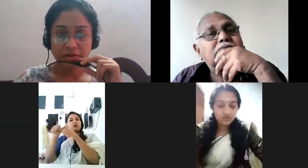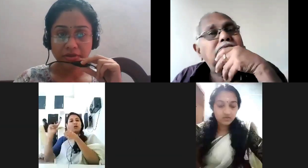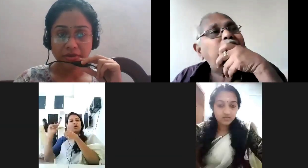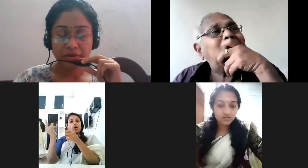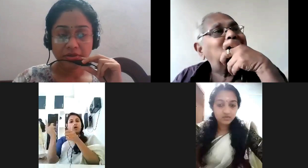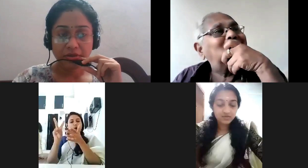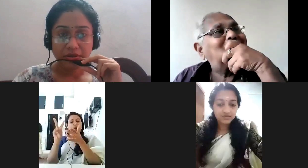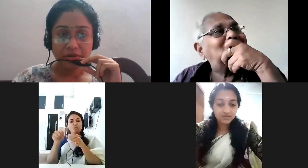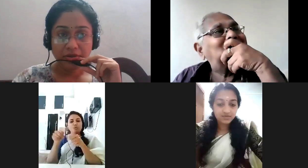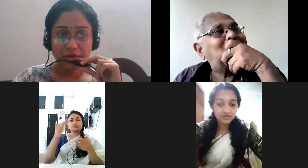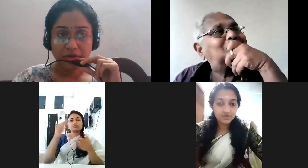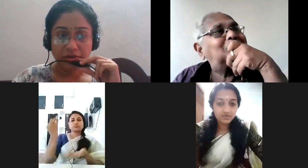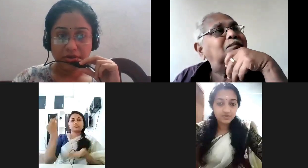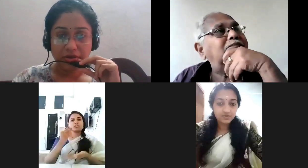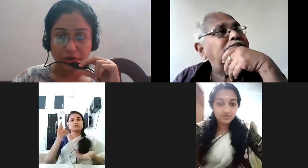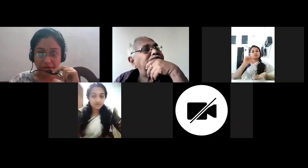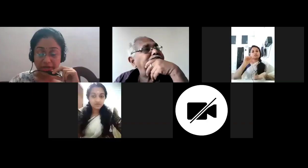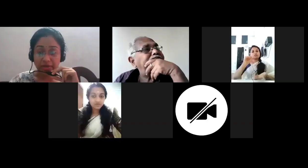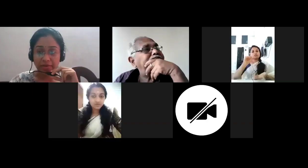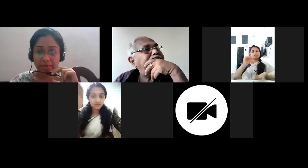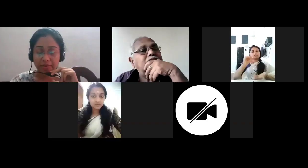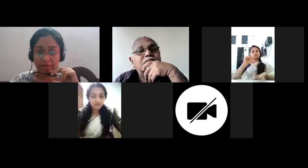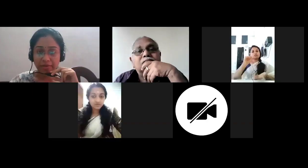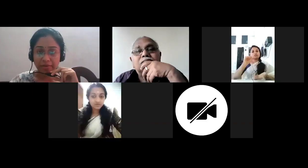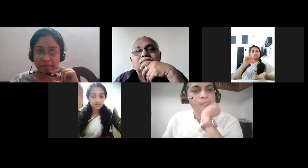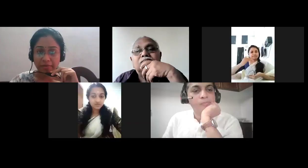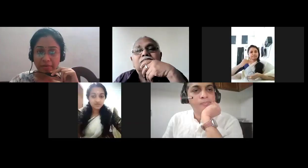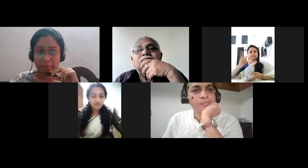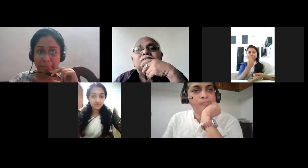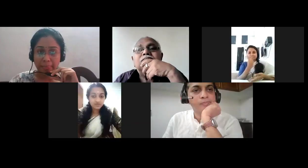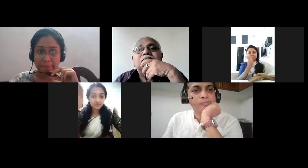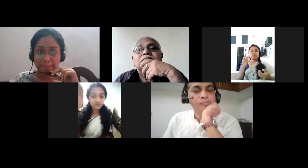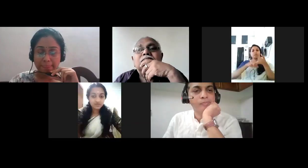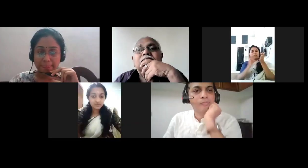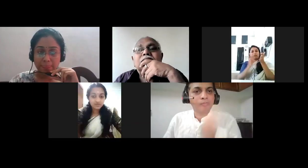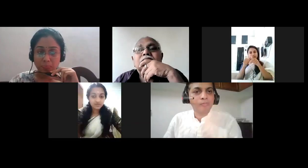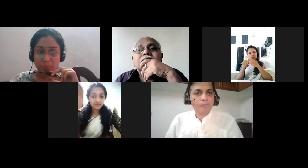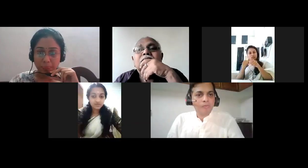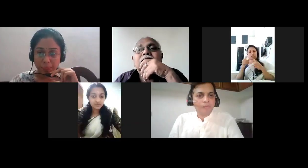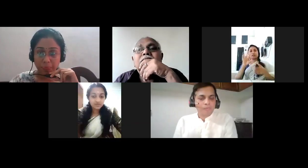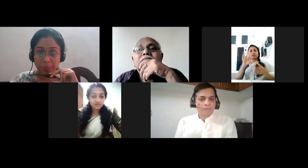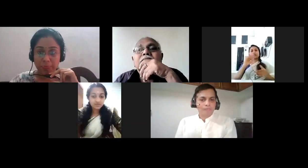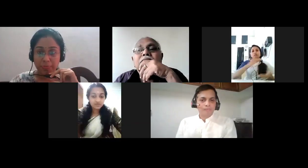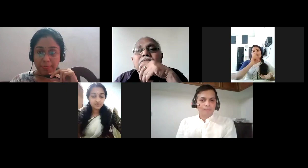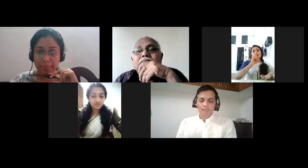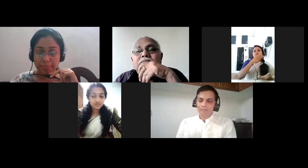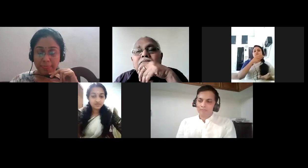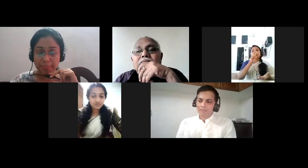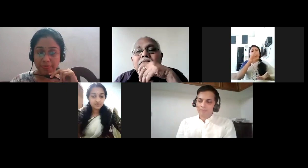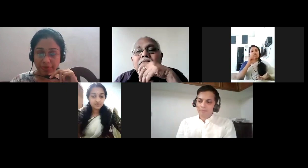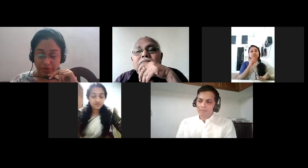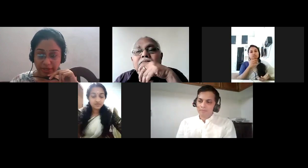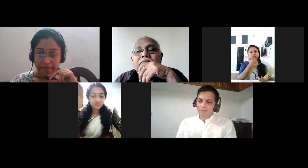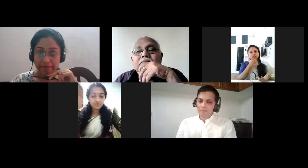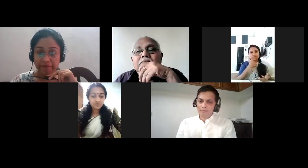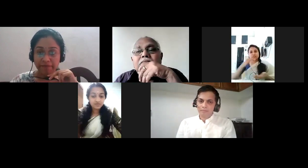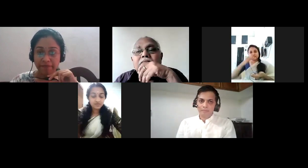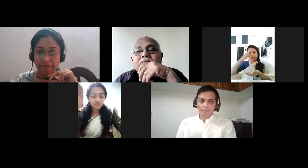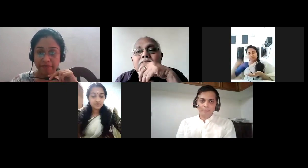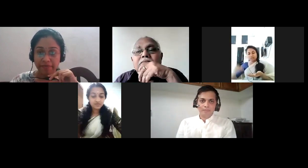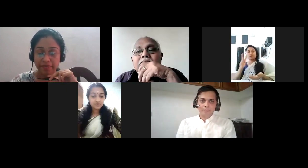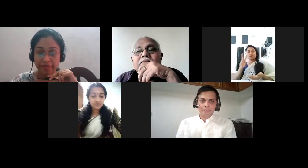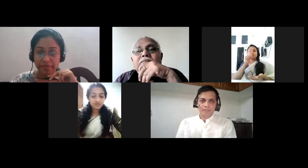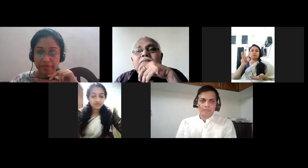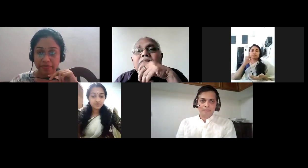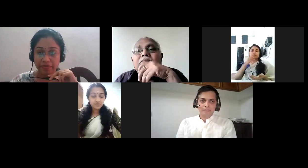കുട്ടികൾ SMAയിലുള്ളവരാണ് എനിക്കുള്ളത്. ഓക്കെ. മൂത്ത ആൾക്ക് 20 വയസ്സ് കഴിഞ്ഞ്, രണ്ടാമത്തെ ആൾ 13 വയസ്സാണ്. ഓക്കെ.